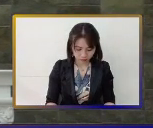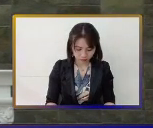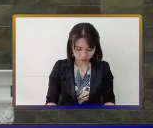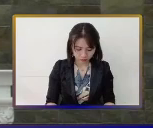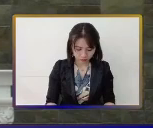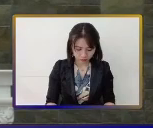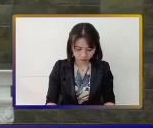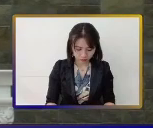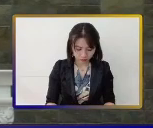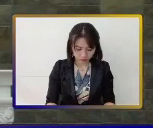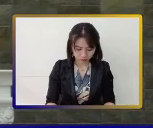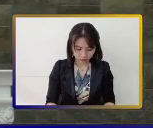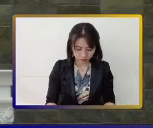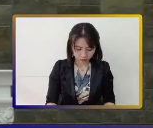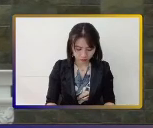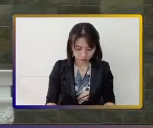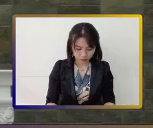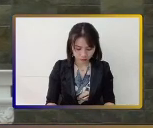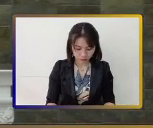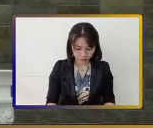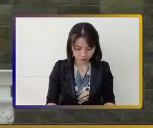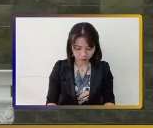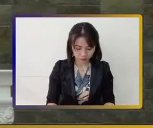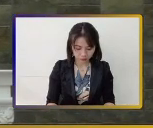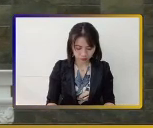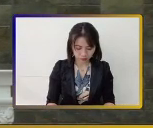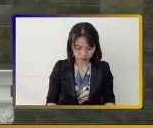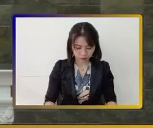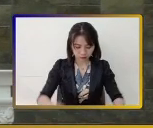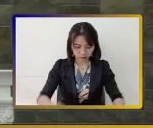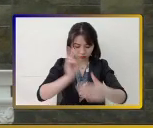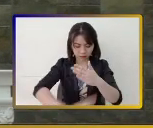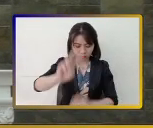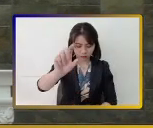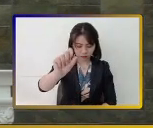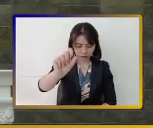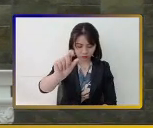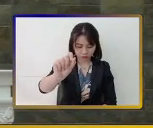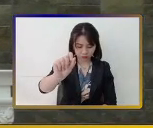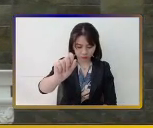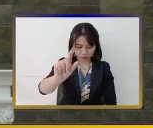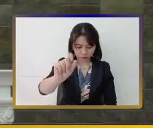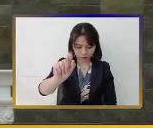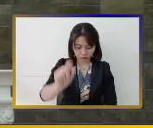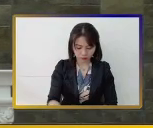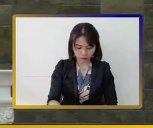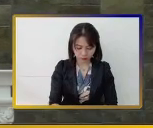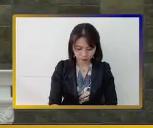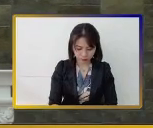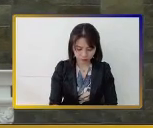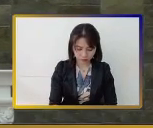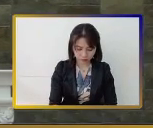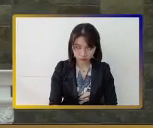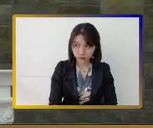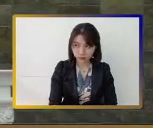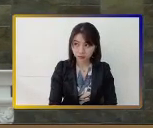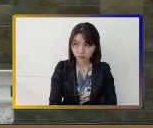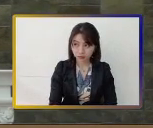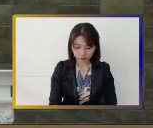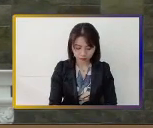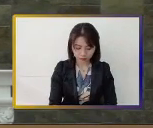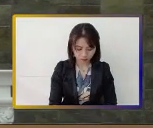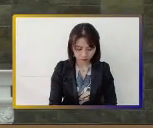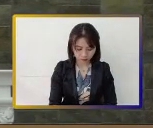Okay? On the Sabbath. And behold, there was a woman which had